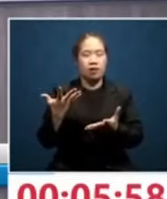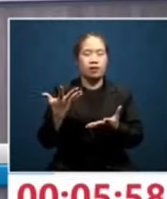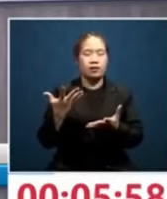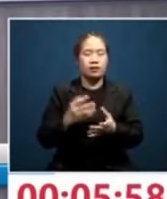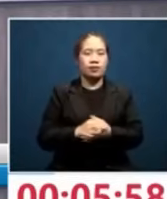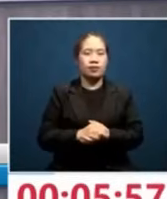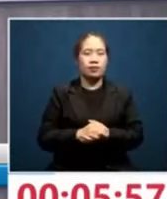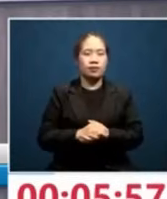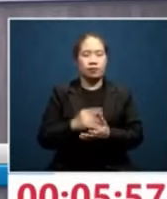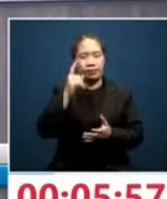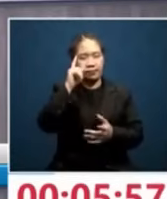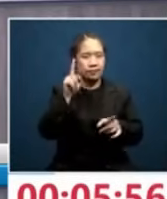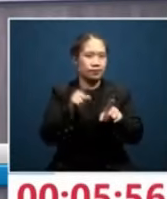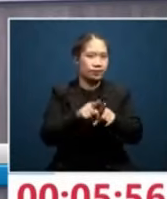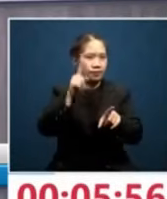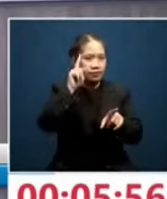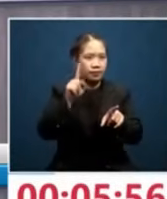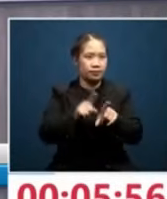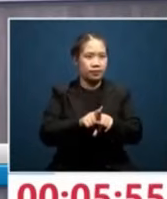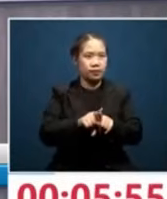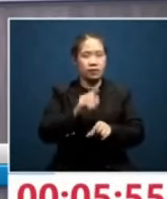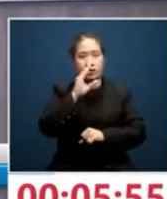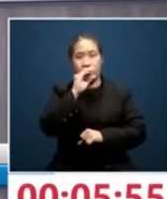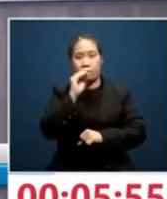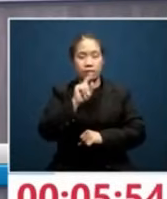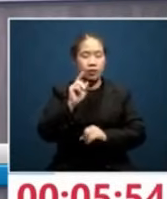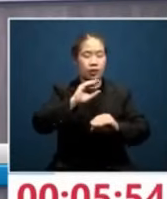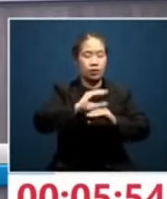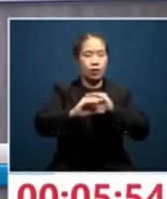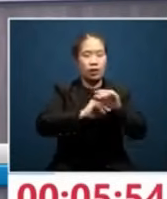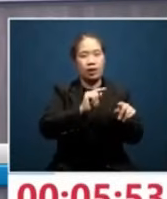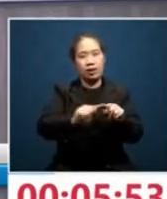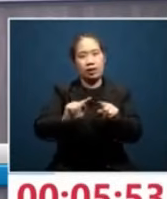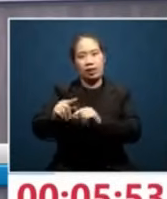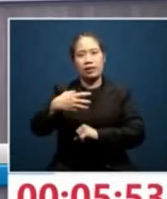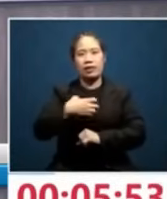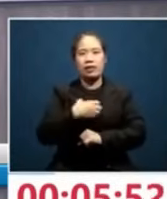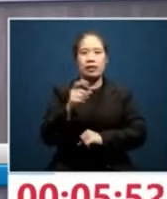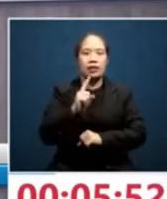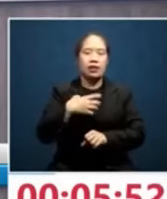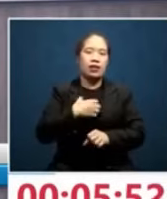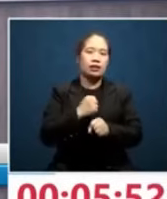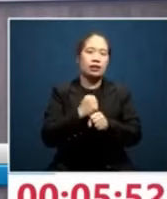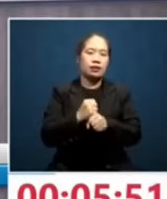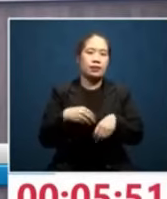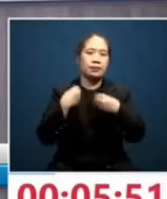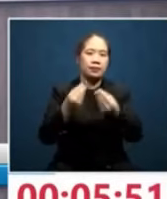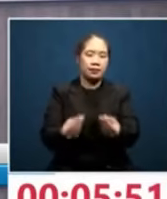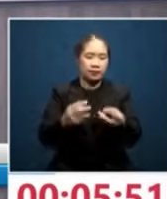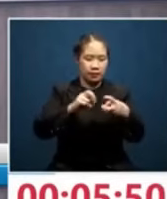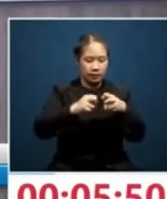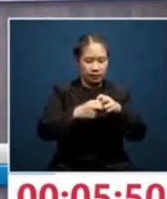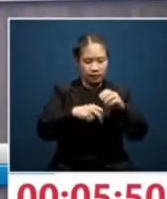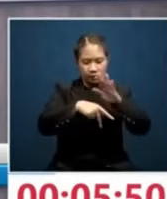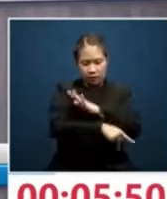ะครับก็เลยทำให้กลายเป็นผู้ที่ไม่ได้ตั้งใจที่จะทำผิดก็